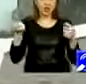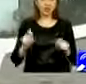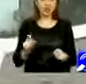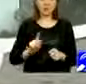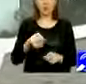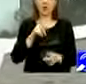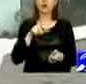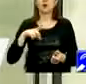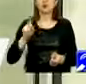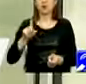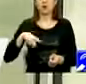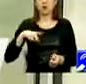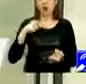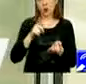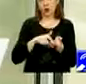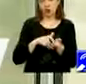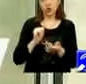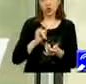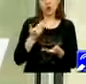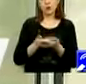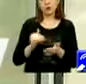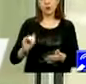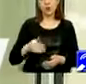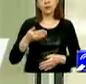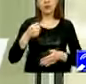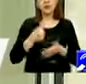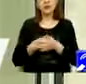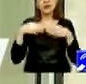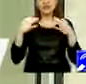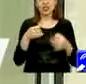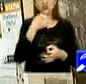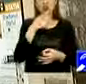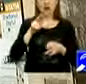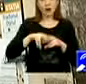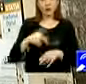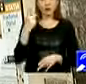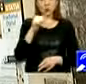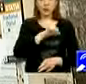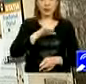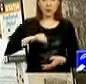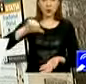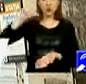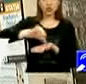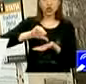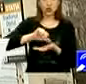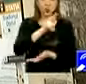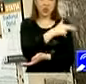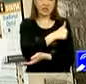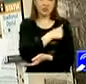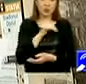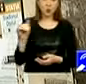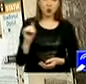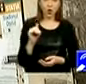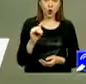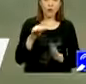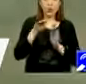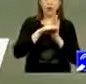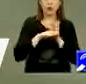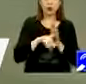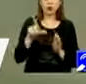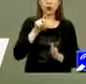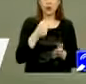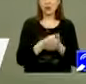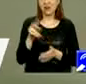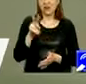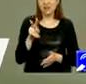erau solicitări, așa că pentru copiii de până în 10 ani a rămas un singur centru în ambulatorul Spitalului de Copii, iar programul e doar de luni